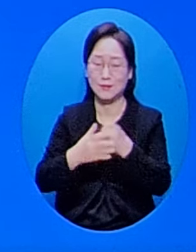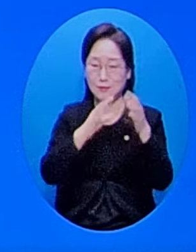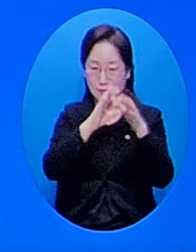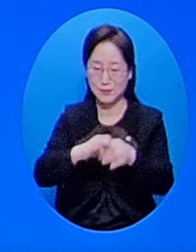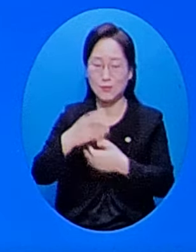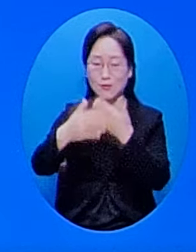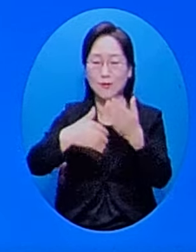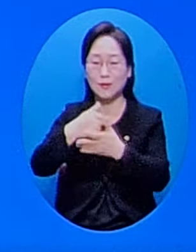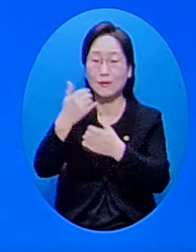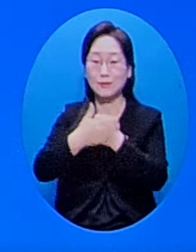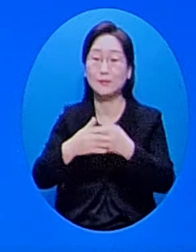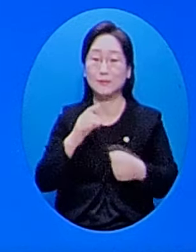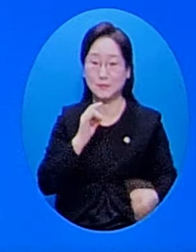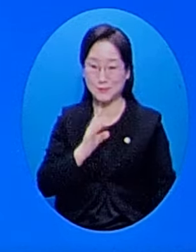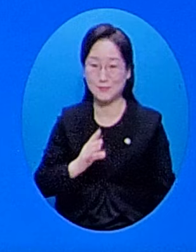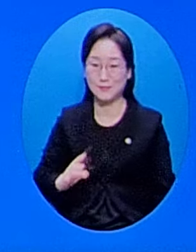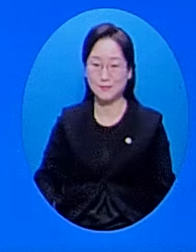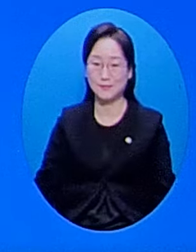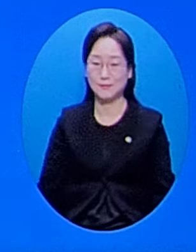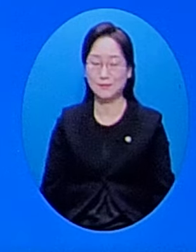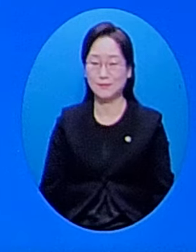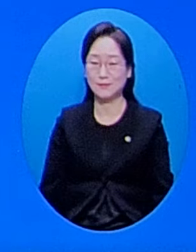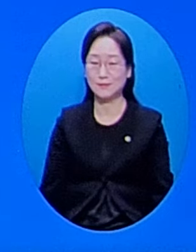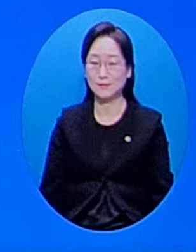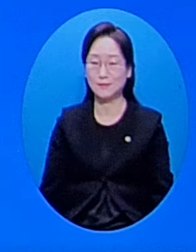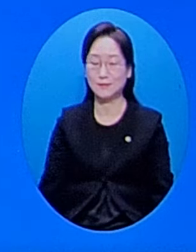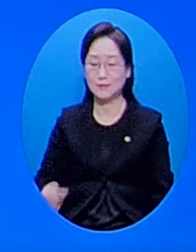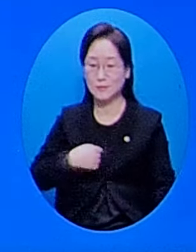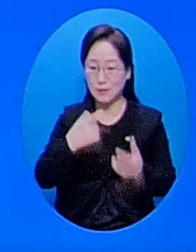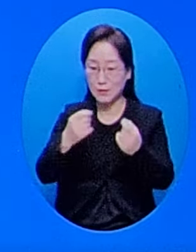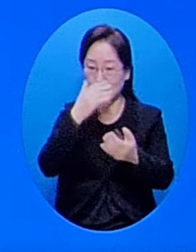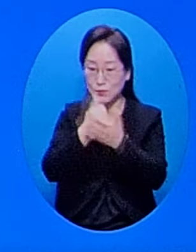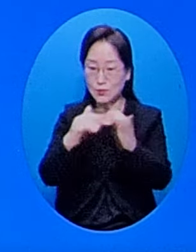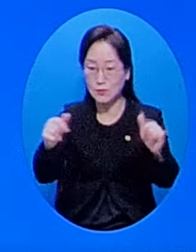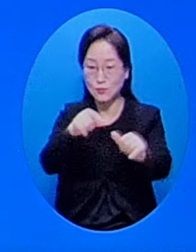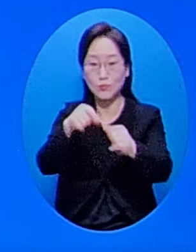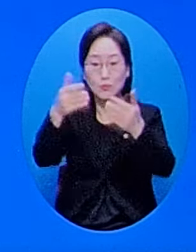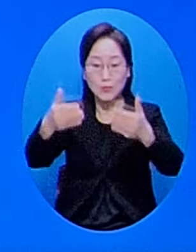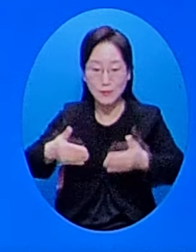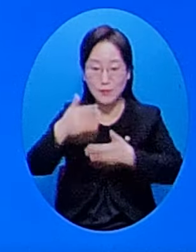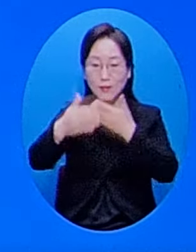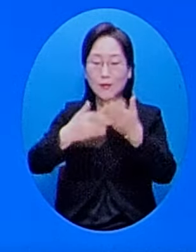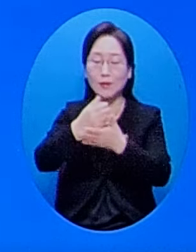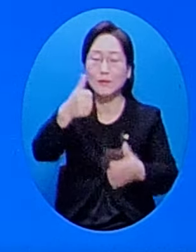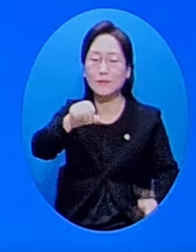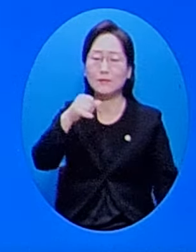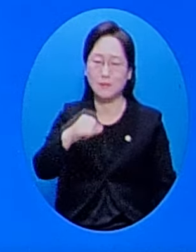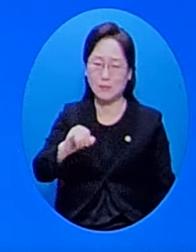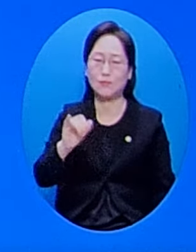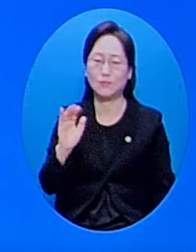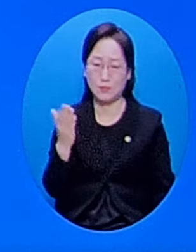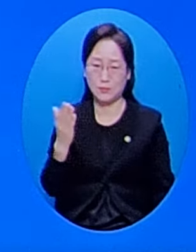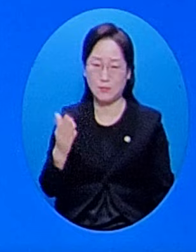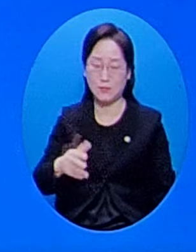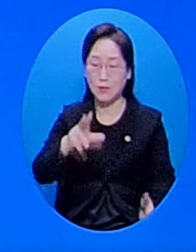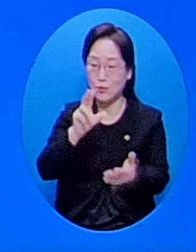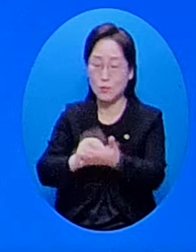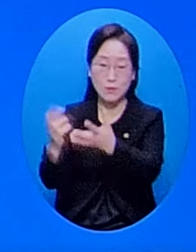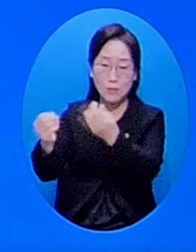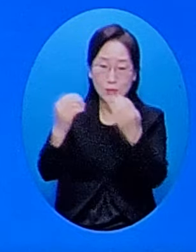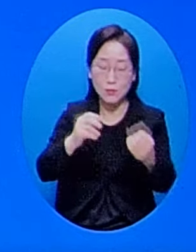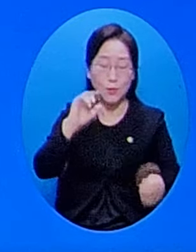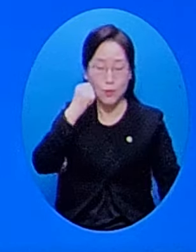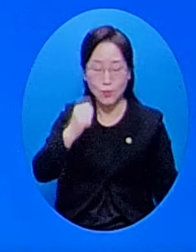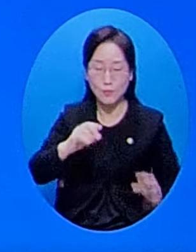마지막도 하나님의 은혜입니다. 나 같은 죄인이 구원받아 하나님의 자녀가 되었고, 문제 많고 어려움 많은